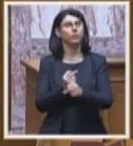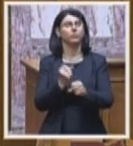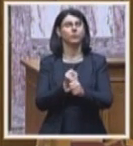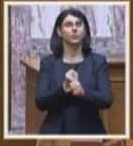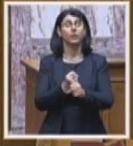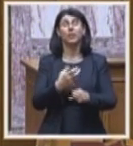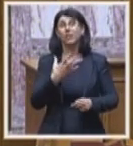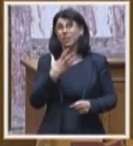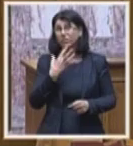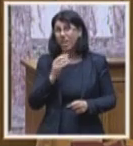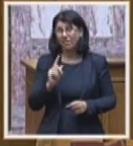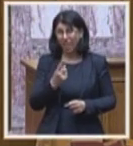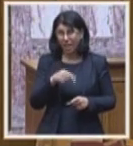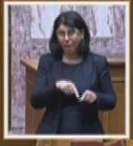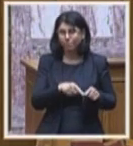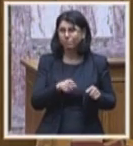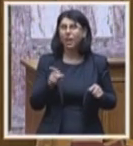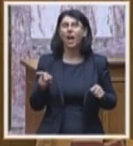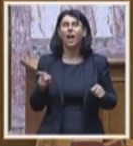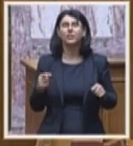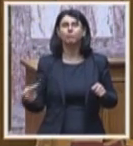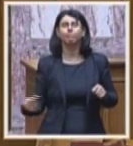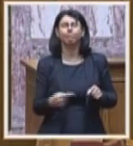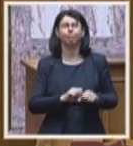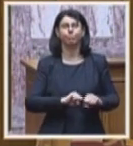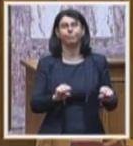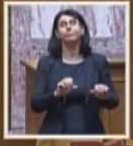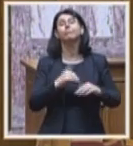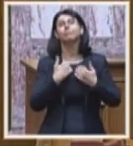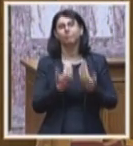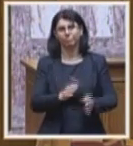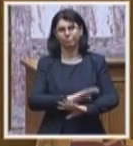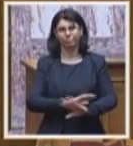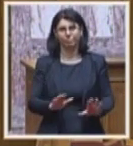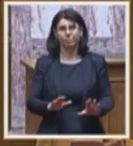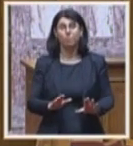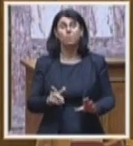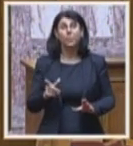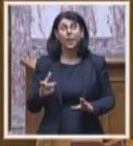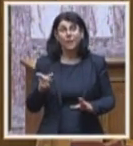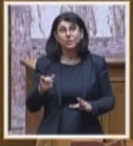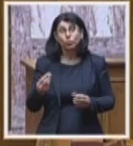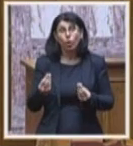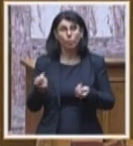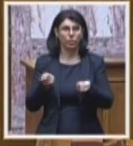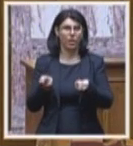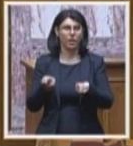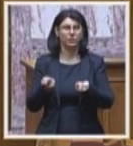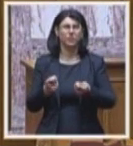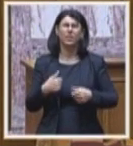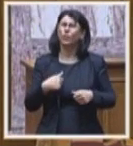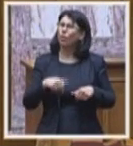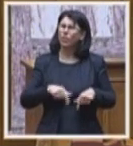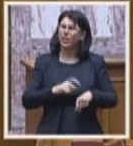το χειριστήκατε, την τορπιλήσετε εν τη γενέση της. Δεν είναι θέμα να μιλήσουμε για επικοινωνιακή διαχείριση,